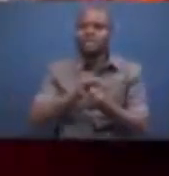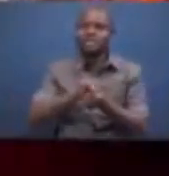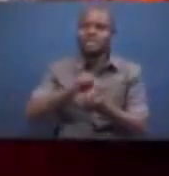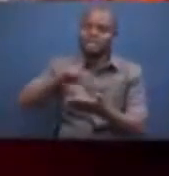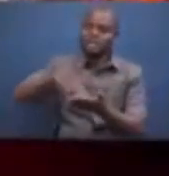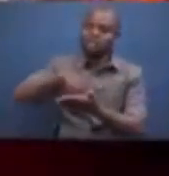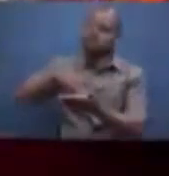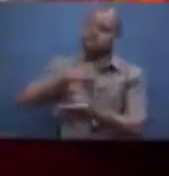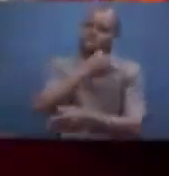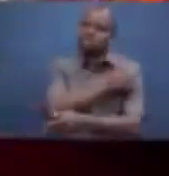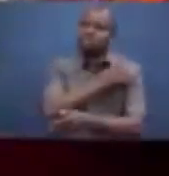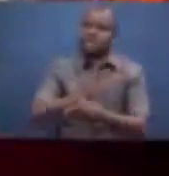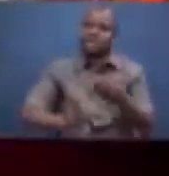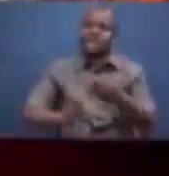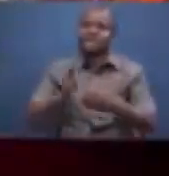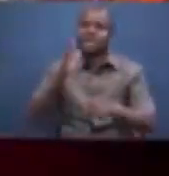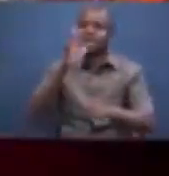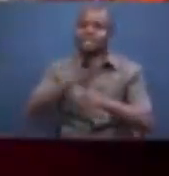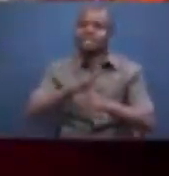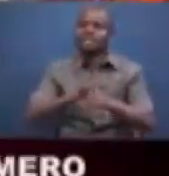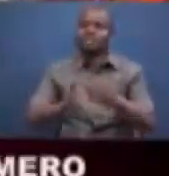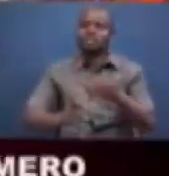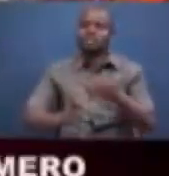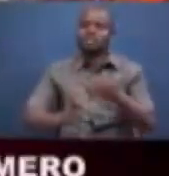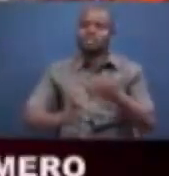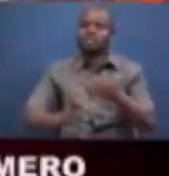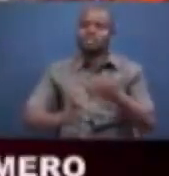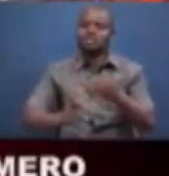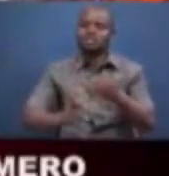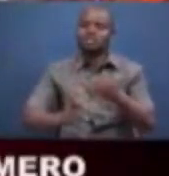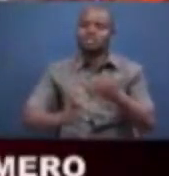Hichi kinaunumia kata hii na kile kituo cha Ulaya.